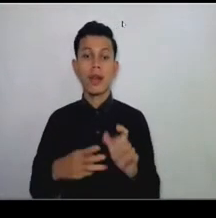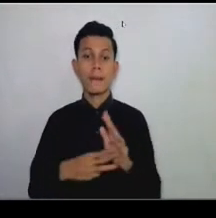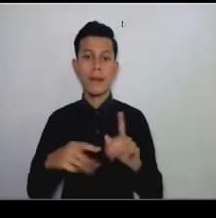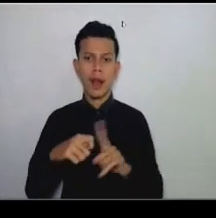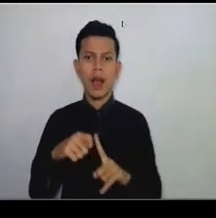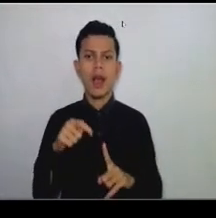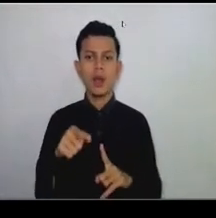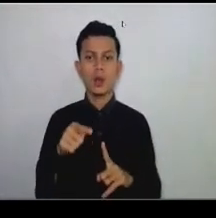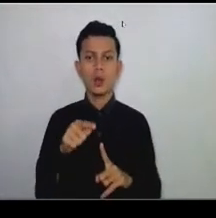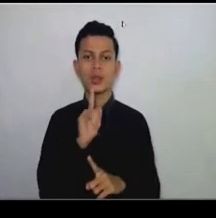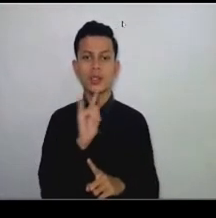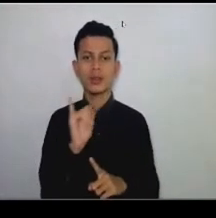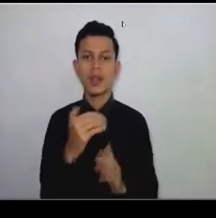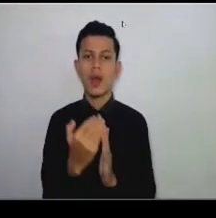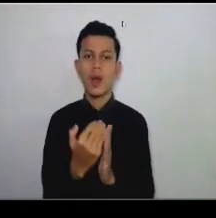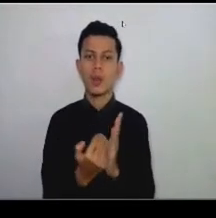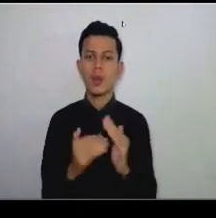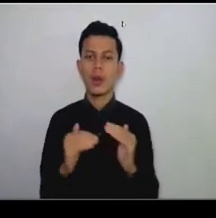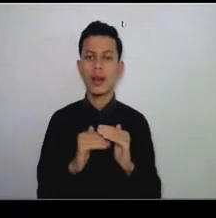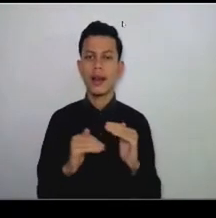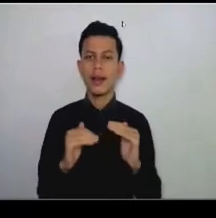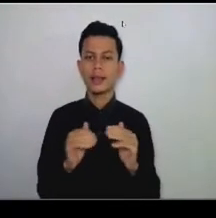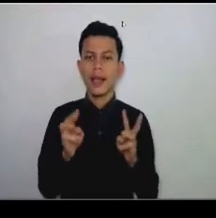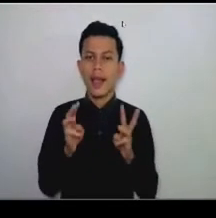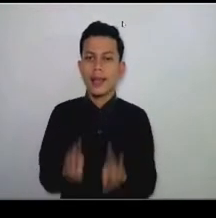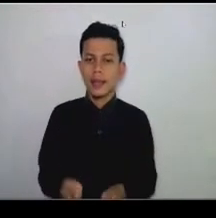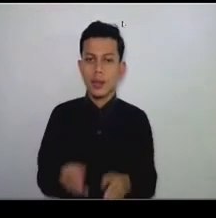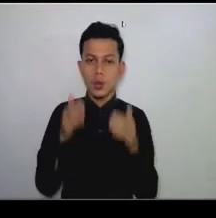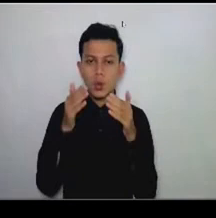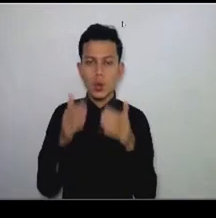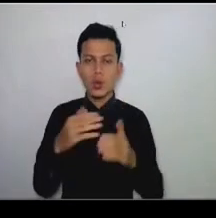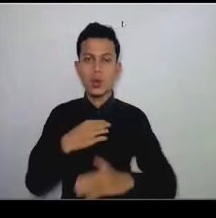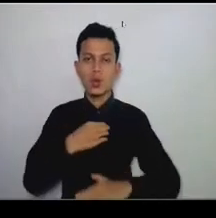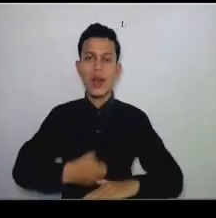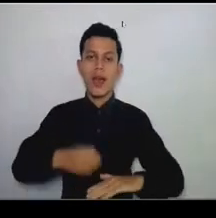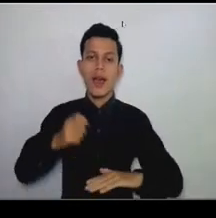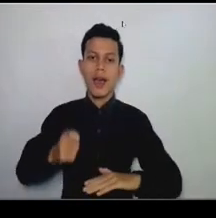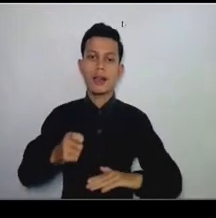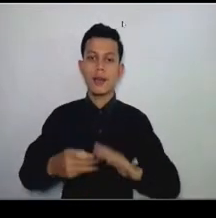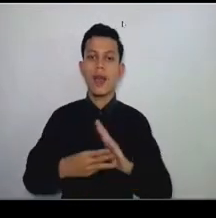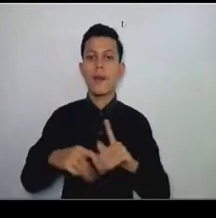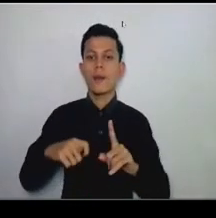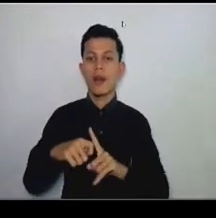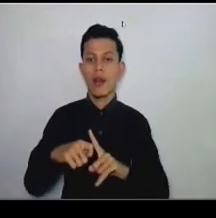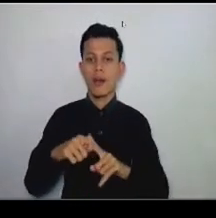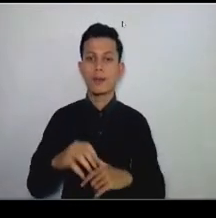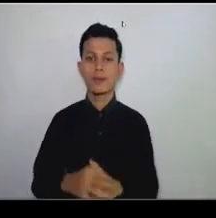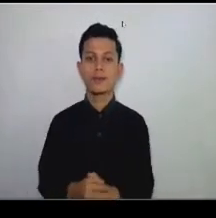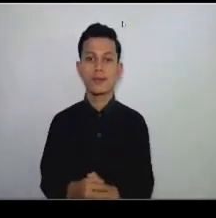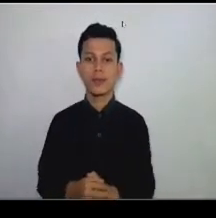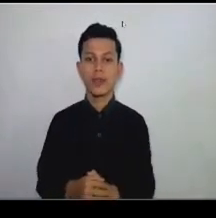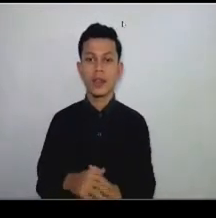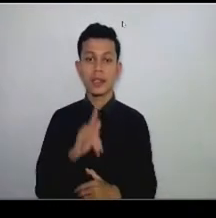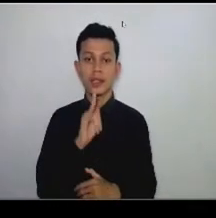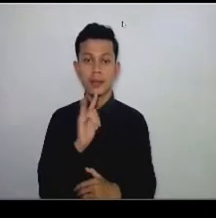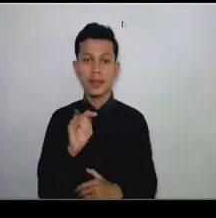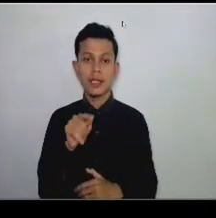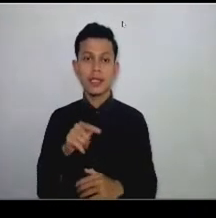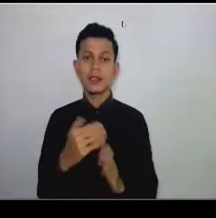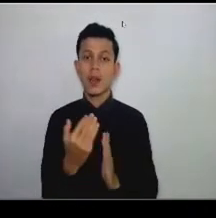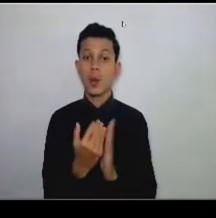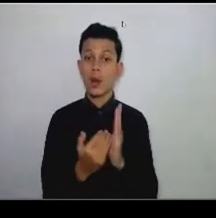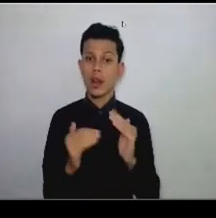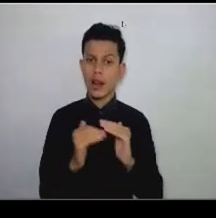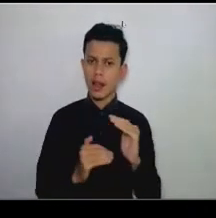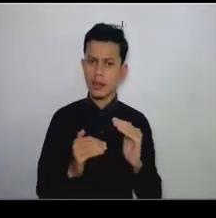adalah ibarat konstitusi etik bagi hakim konstitusi sebagai konstitusi etik sebagaimana dilayaknya konstitusi